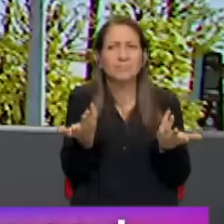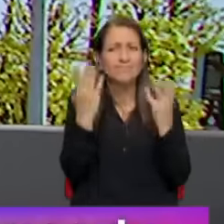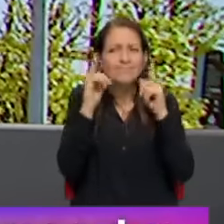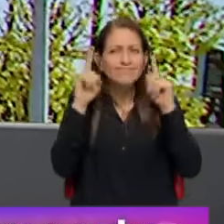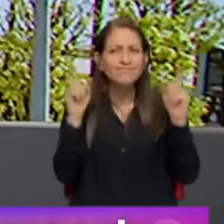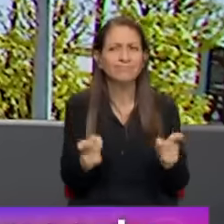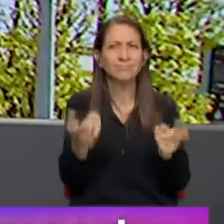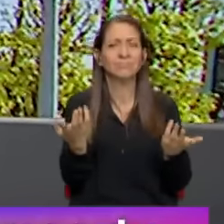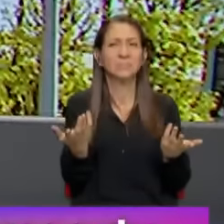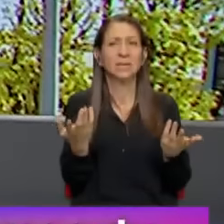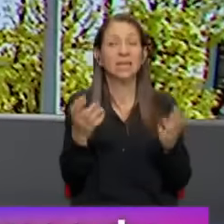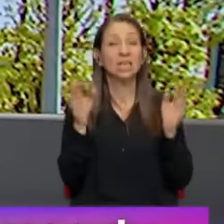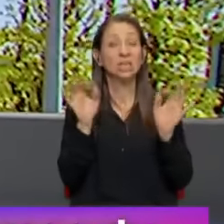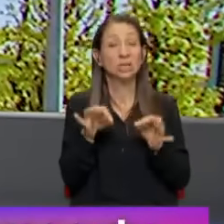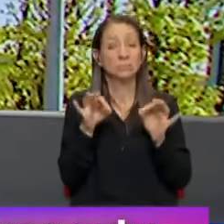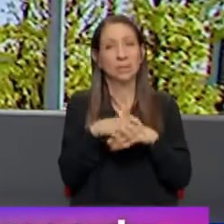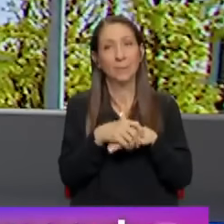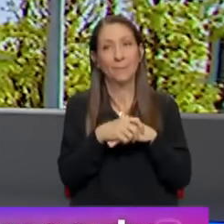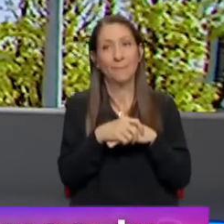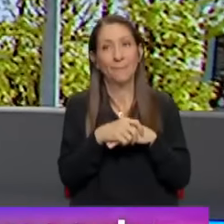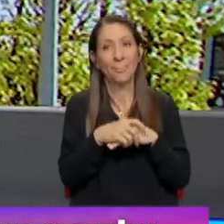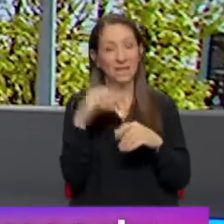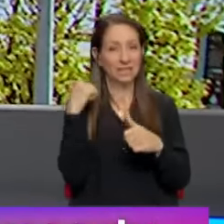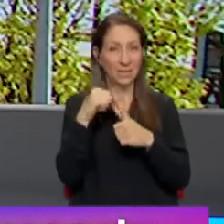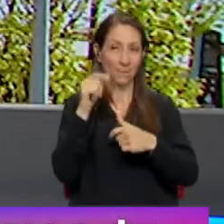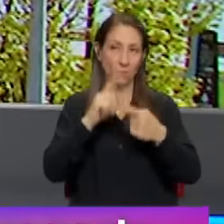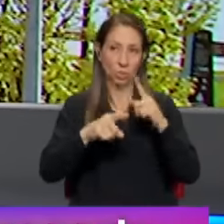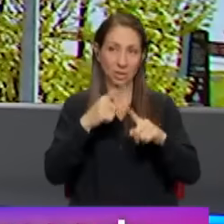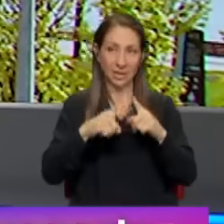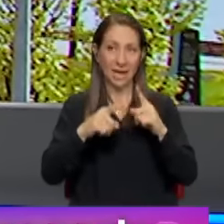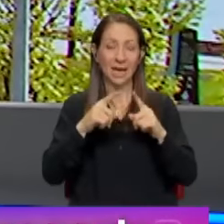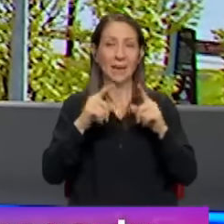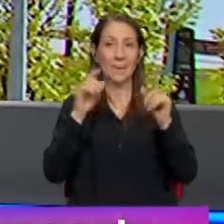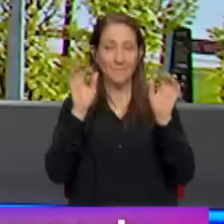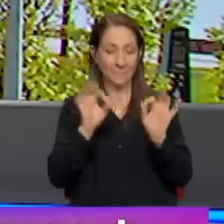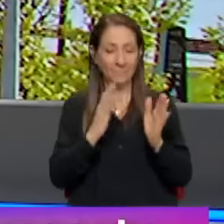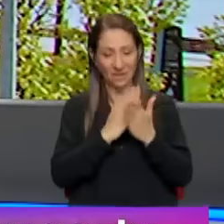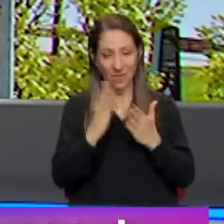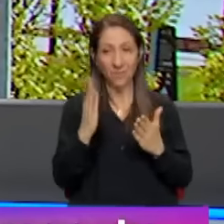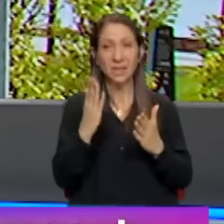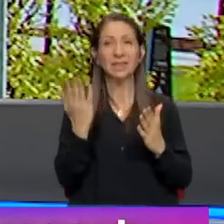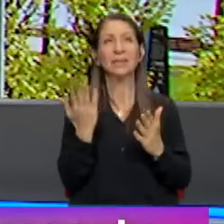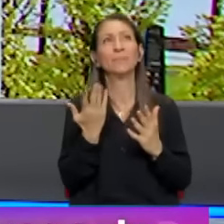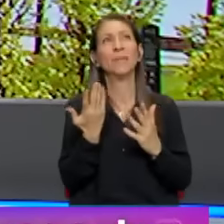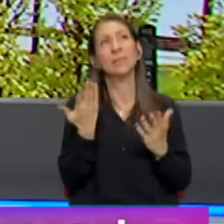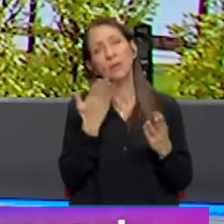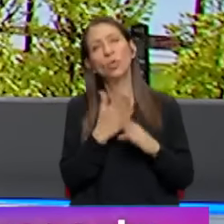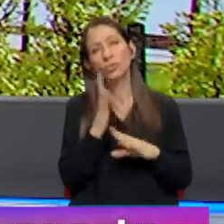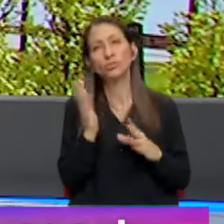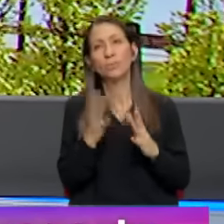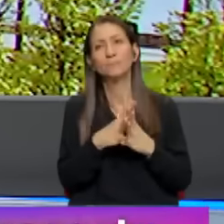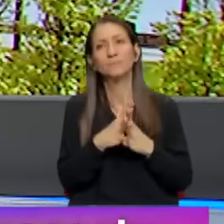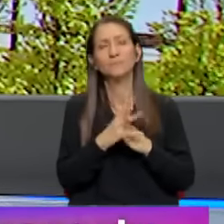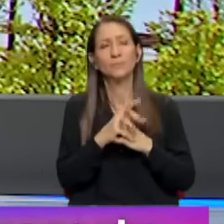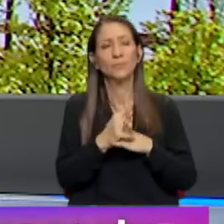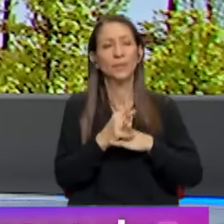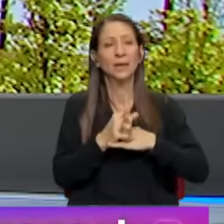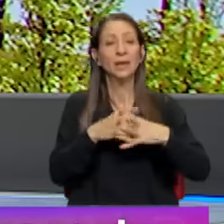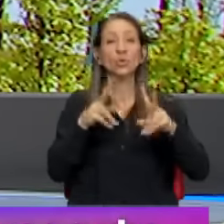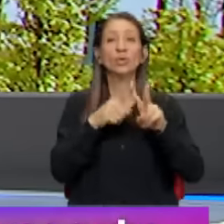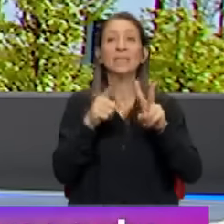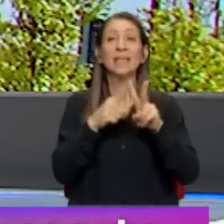memlekette. Peki şimdi yine siyaset konusu, siyaset başlığıyla devam edelim. Daha doğrusu ya da Nurettin